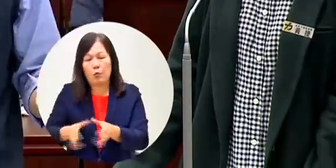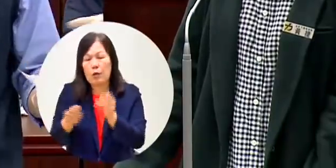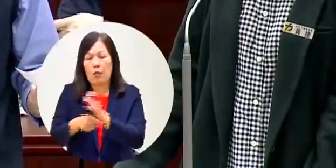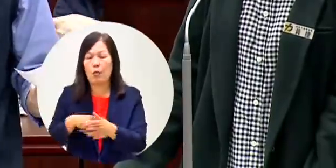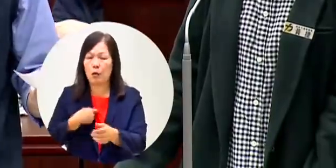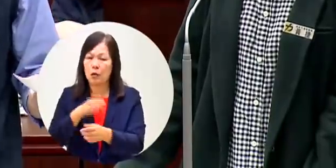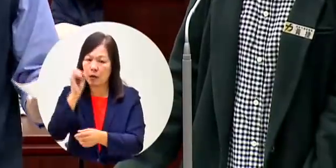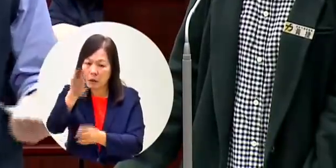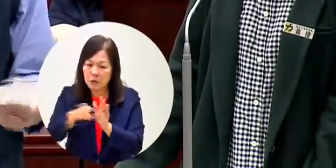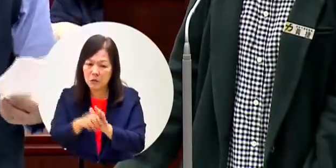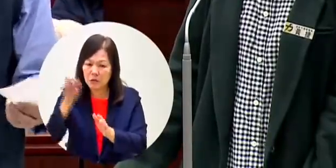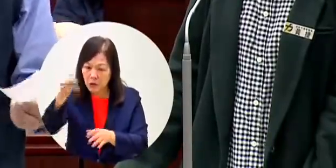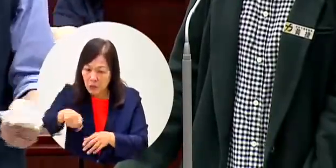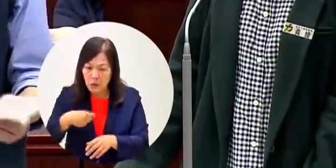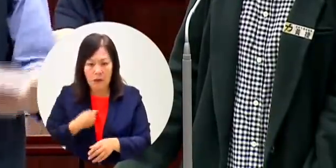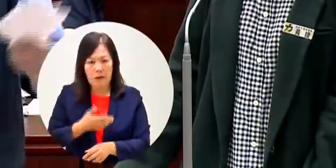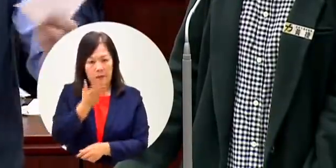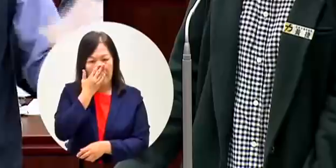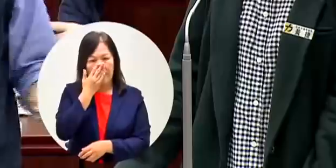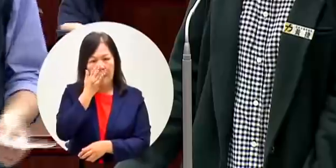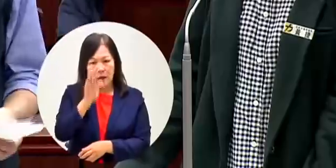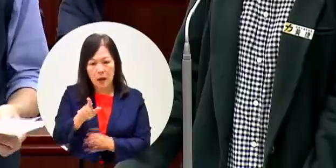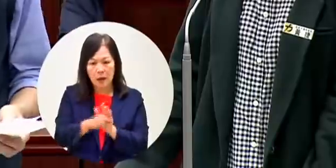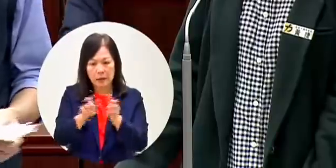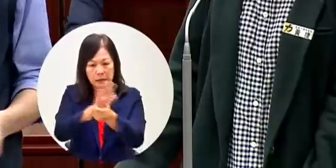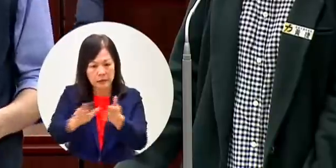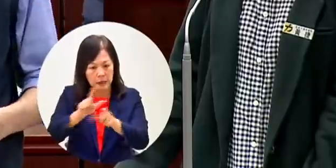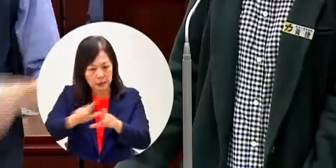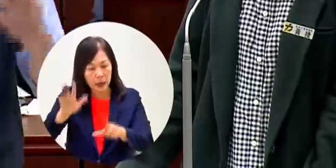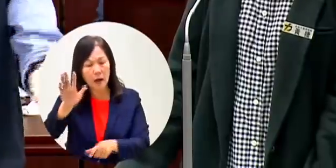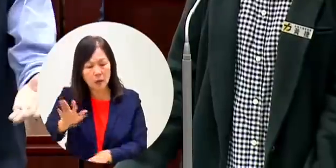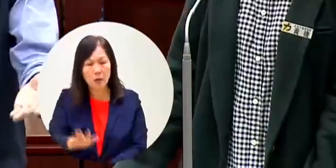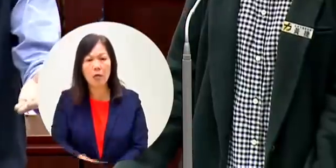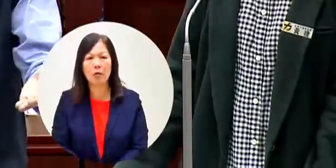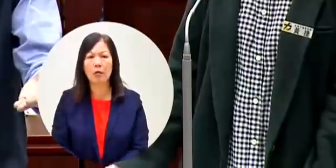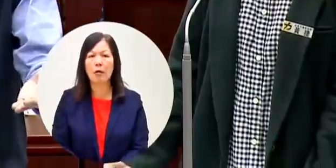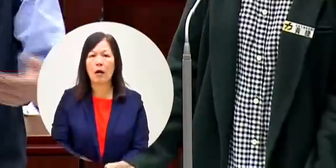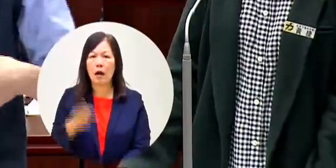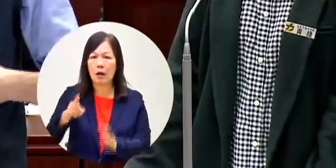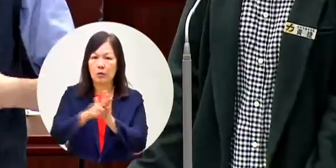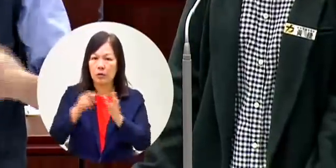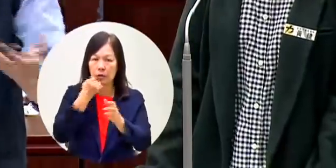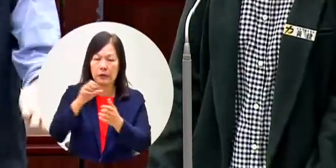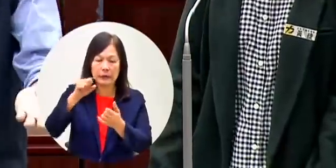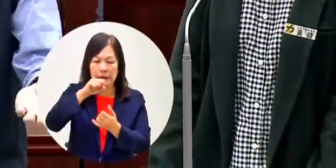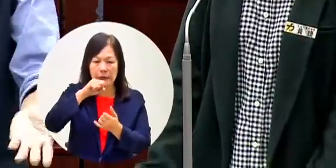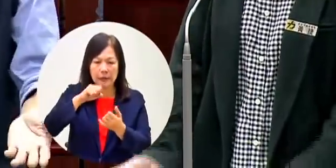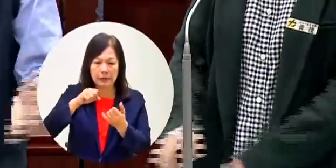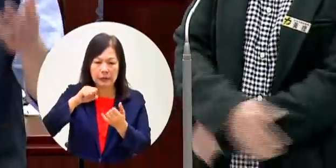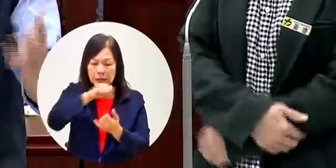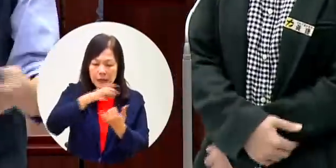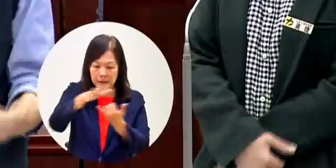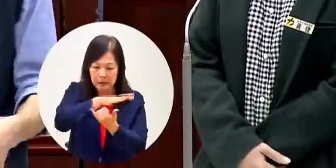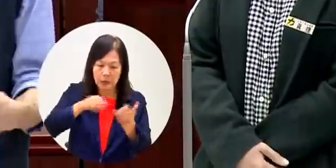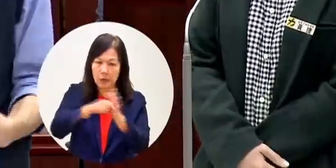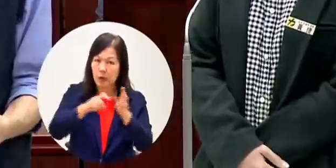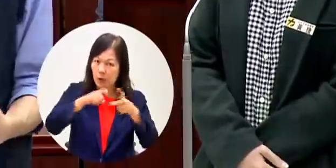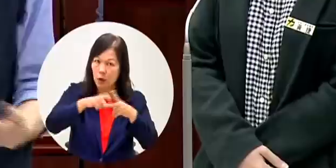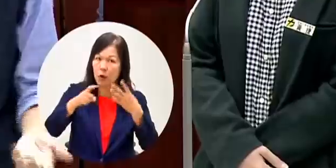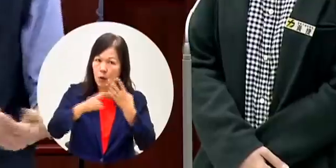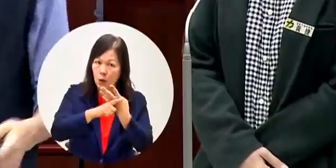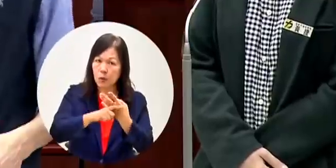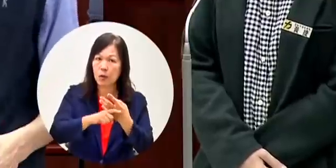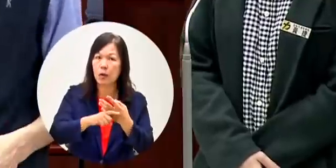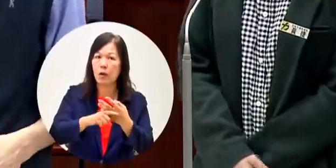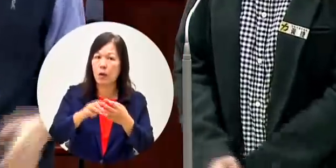的经济产值，而且这个是影响到整个台湾工业，所以容许你让我跟你报告说我会审慎的研